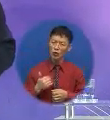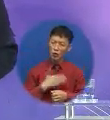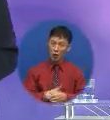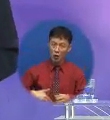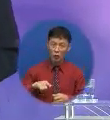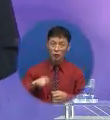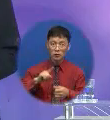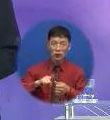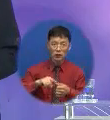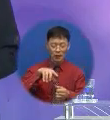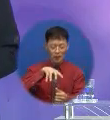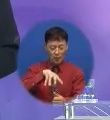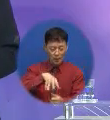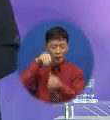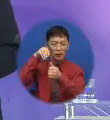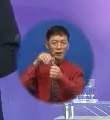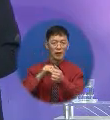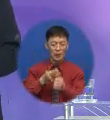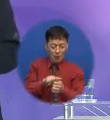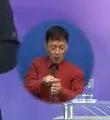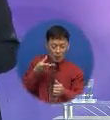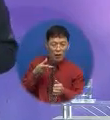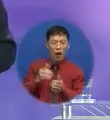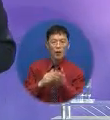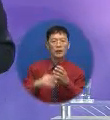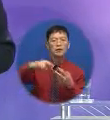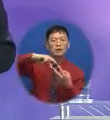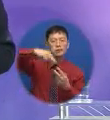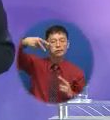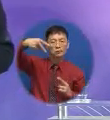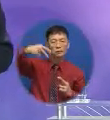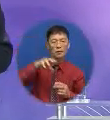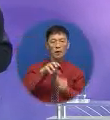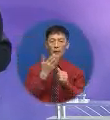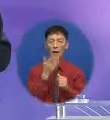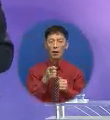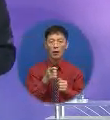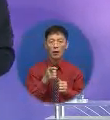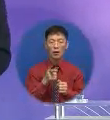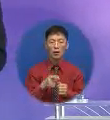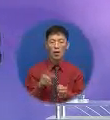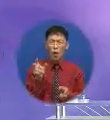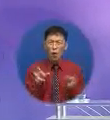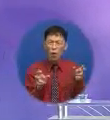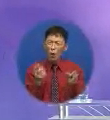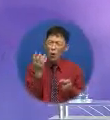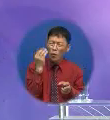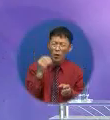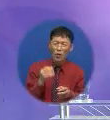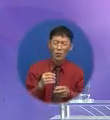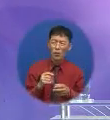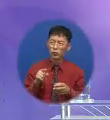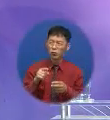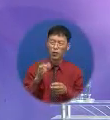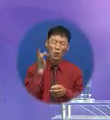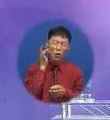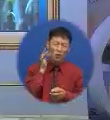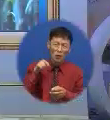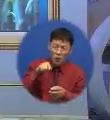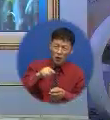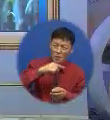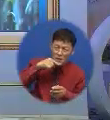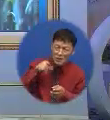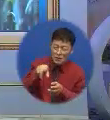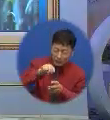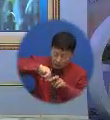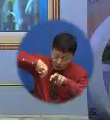이 사체들을 끄집어내서 그걸 가지고 거기서 DNA를 끄집어낼 수 있겠다. 그러니까 공룡은 아까 이상하게 했잖아요. 뭐 호박 속에 들어있는 모기 속에